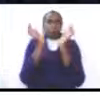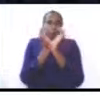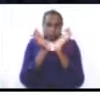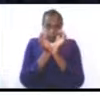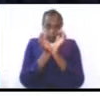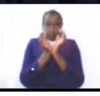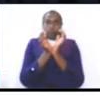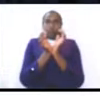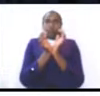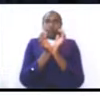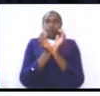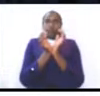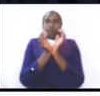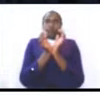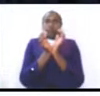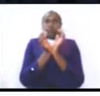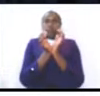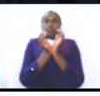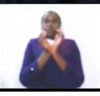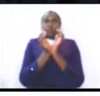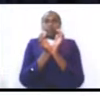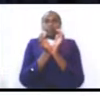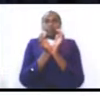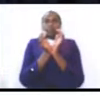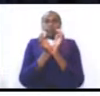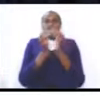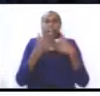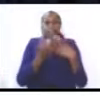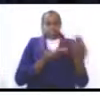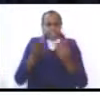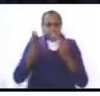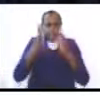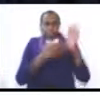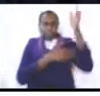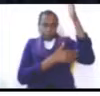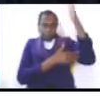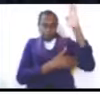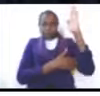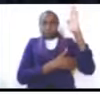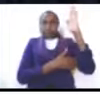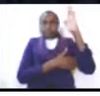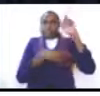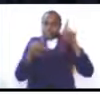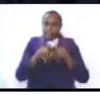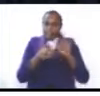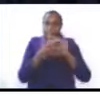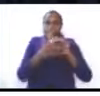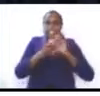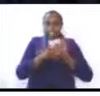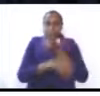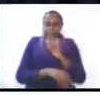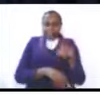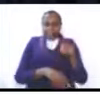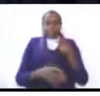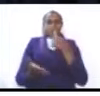ama Paulo alikuwa ni mtumishi wa Mungu, na wakati aliandika hii